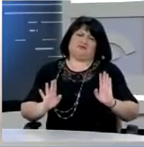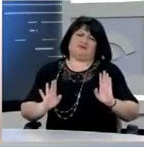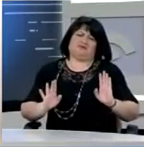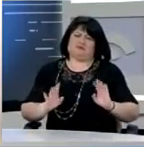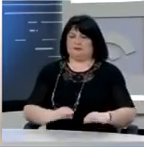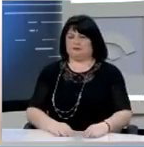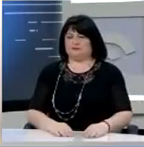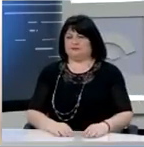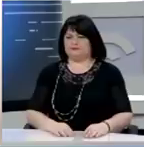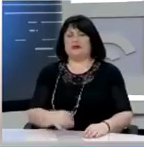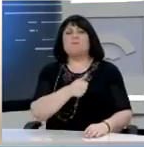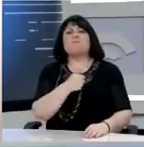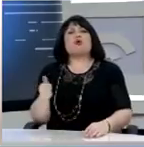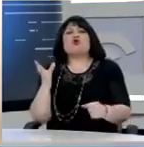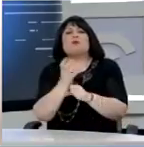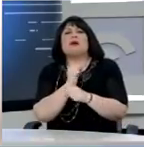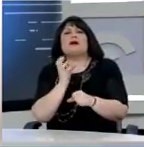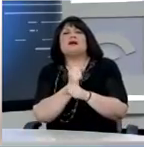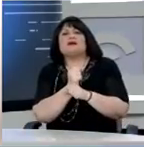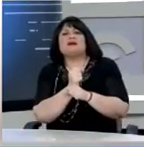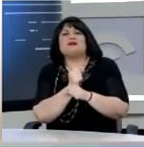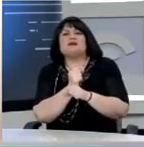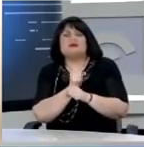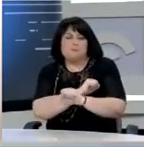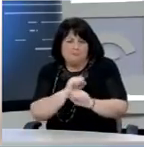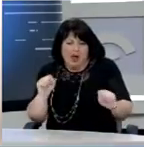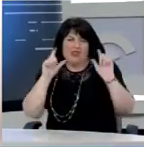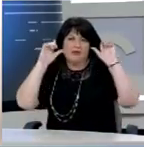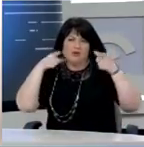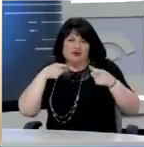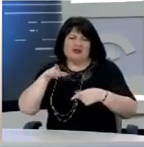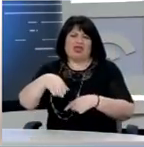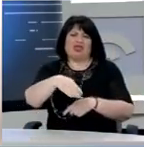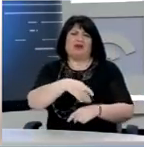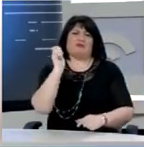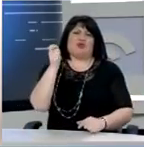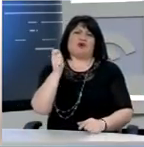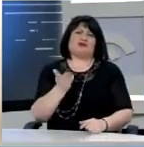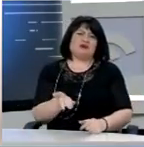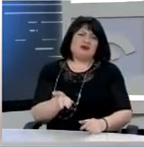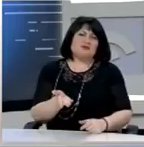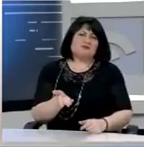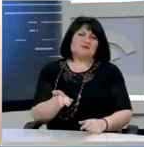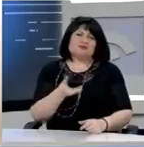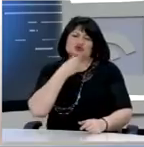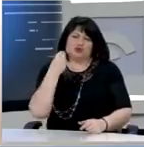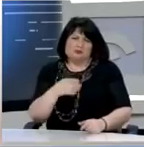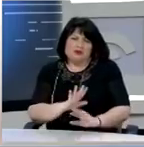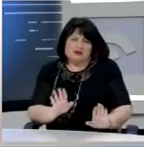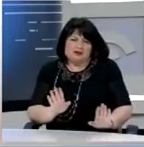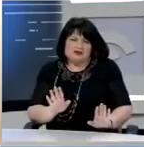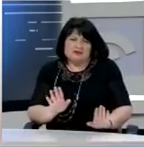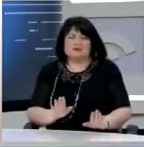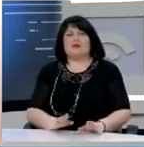Το μόνο που πετύχαιναν ήταν η διάδοση της δημοκρατίας, η απαξίωση της πολιτικής, η